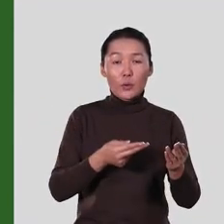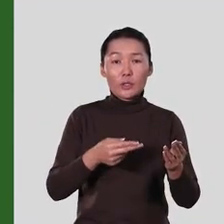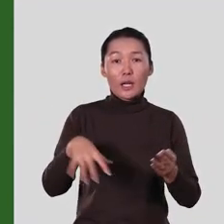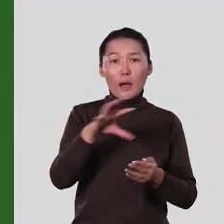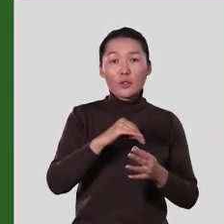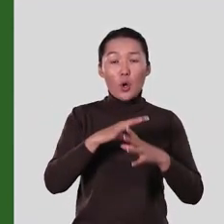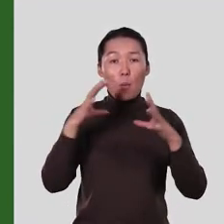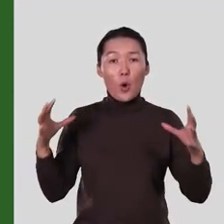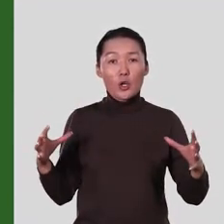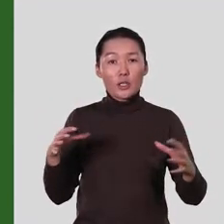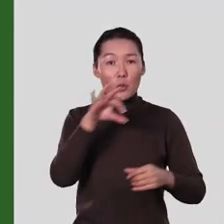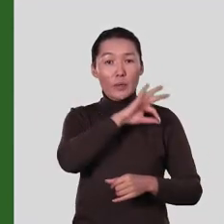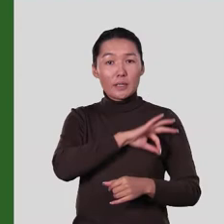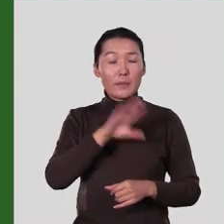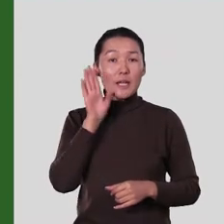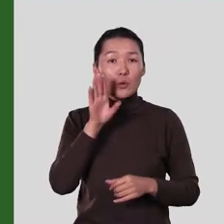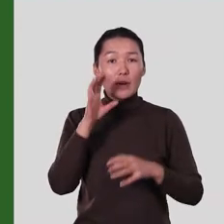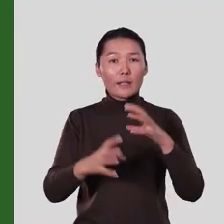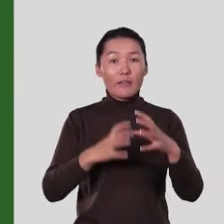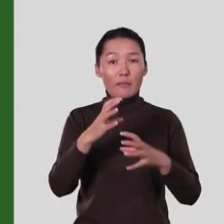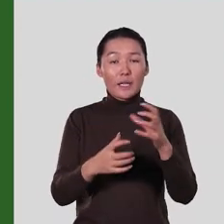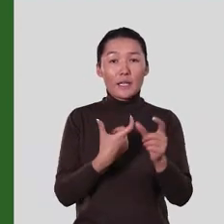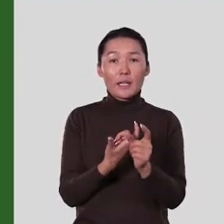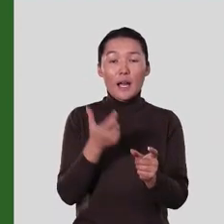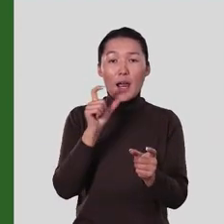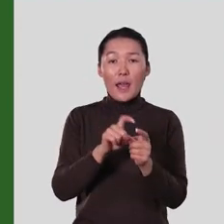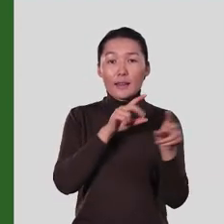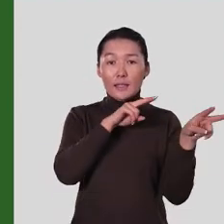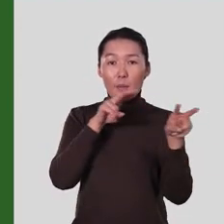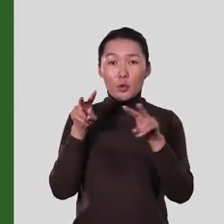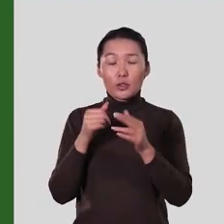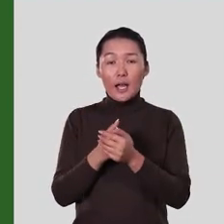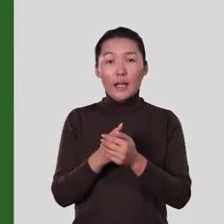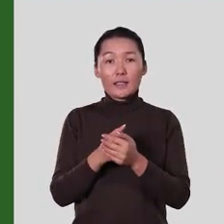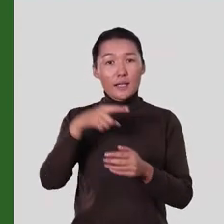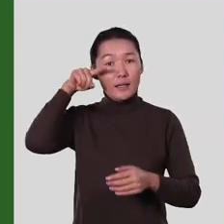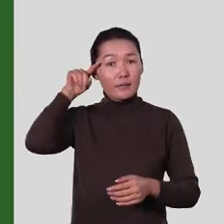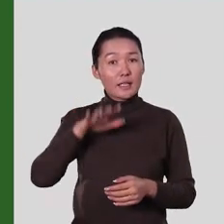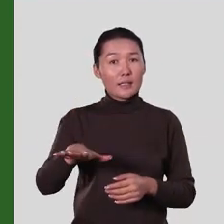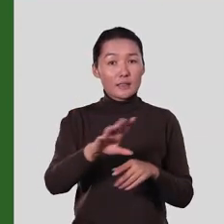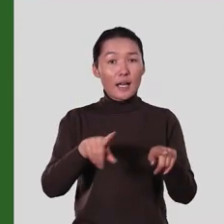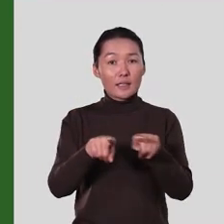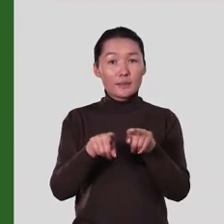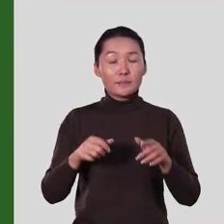большему потреблению воды в мире. Эта тенденция наблюдается и в Кыргызстане.